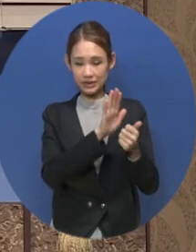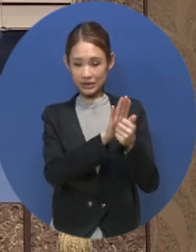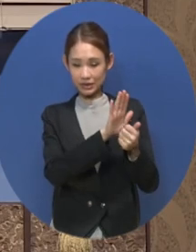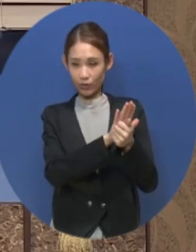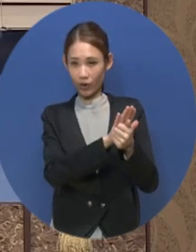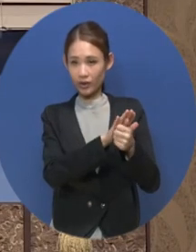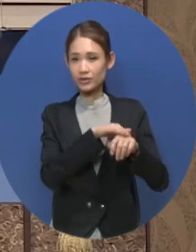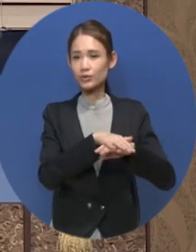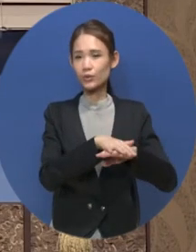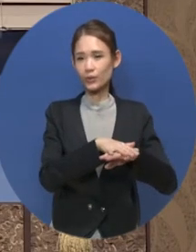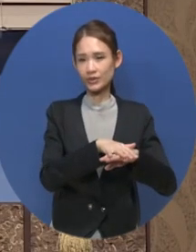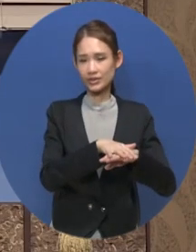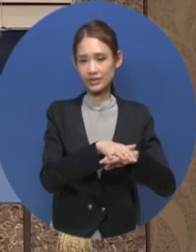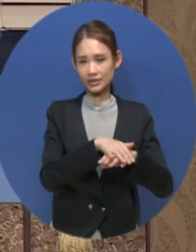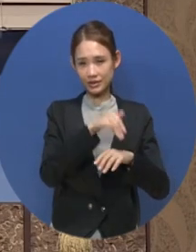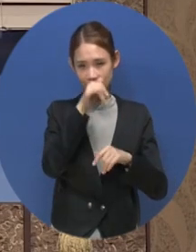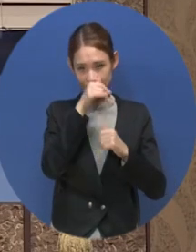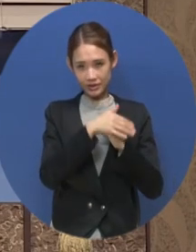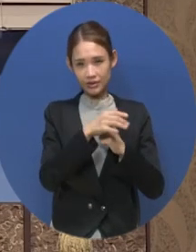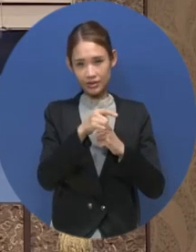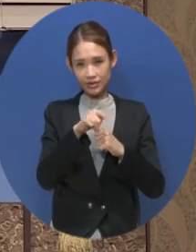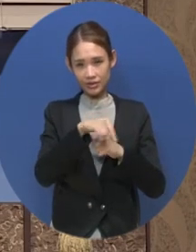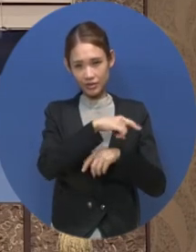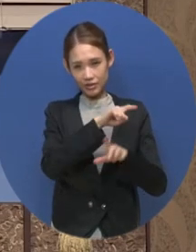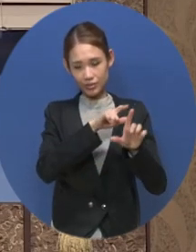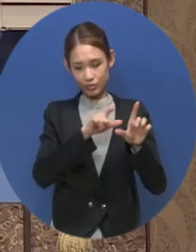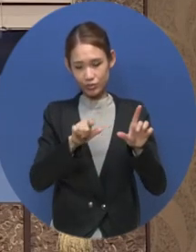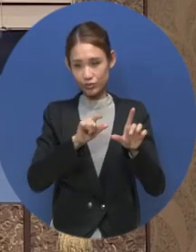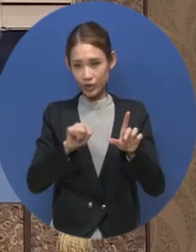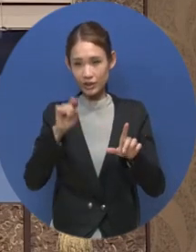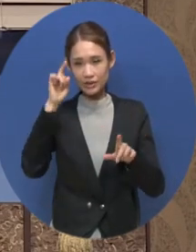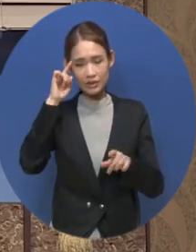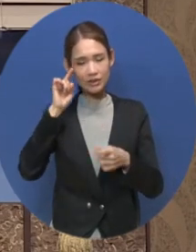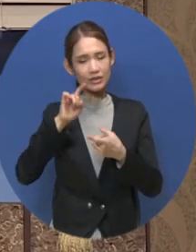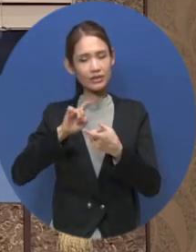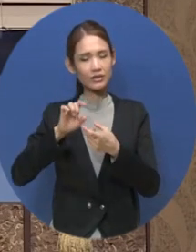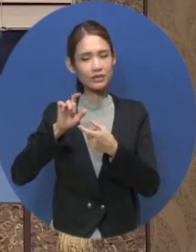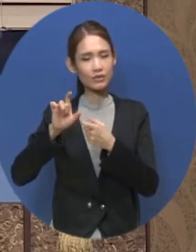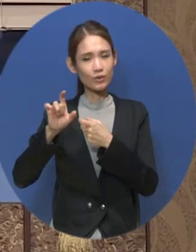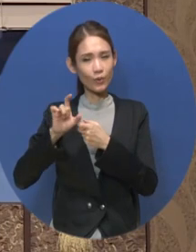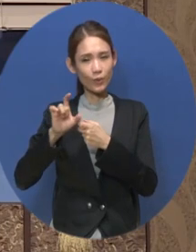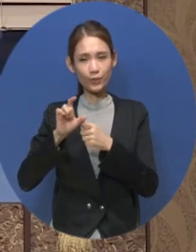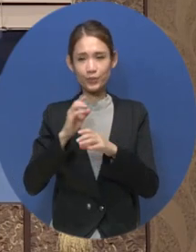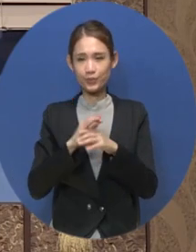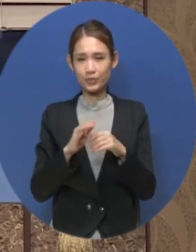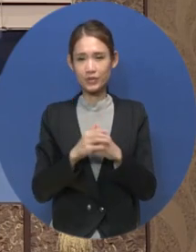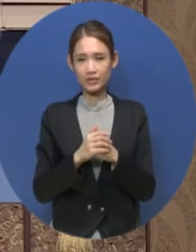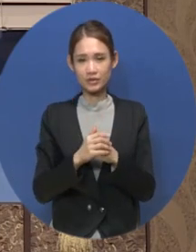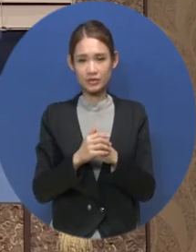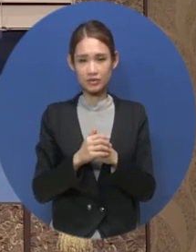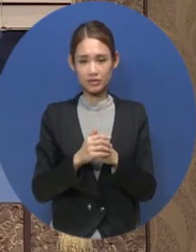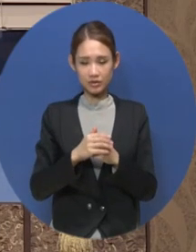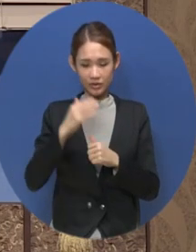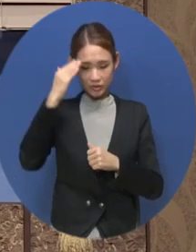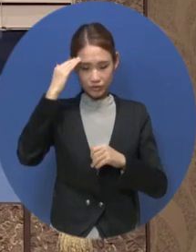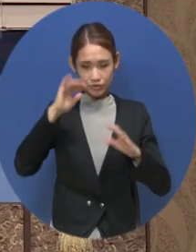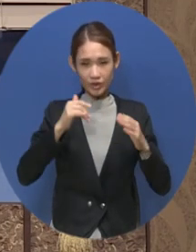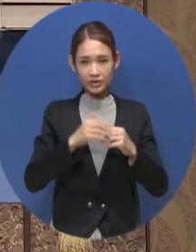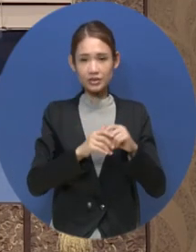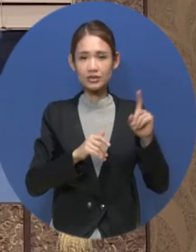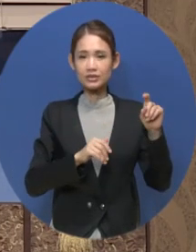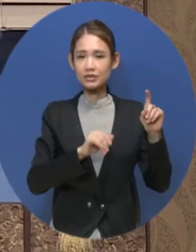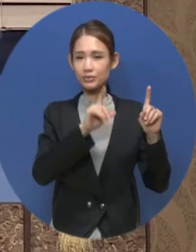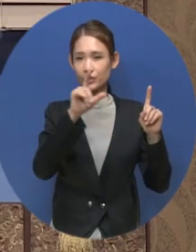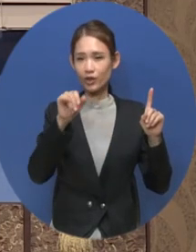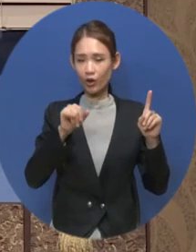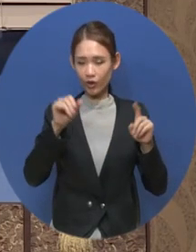지원하는 조직이기 때문에 또 그런 부분에서 가장 신경 쓰고 있고요. 네. 또 국내에서는 이제 전국체전이 저희가 11월 달에 좀 되고